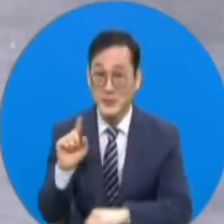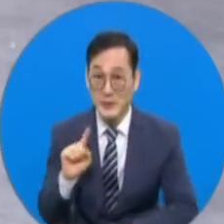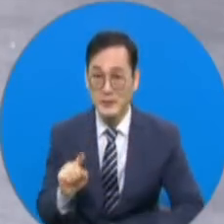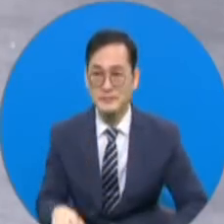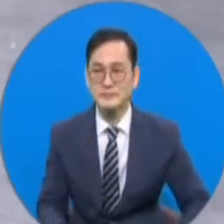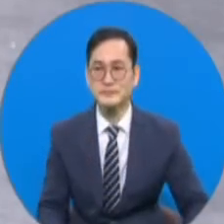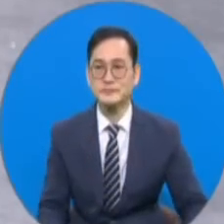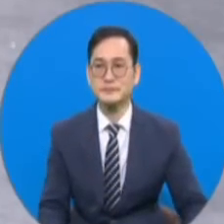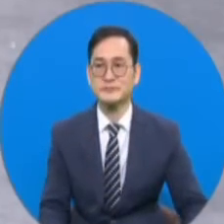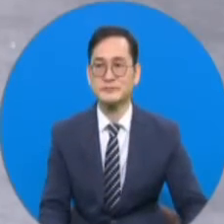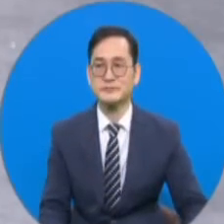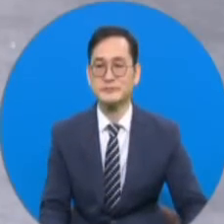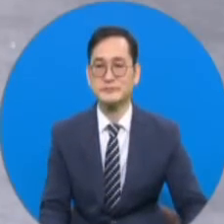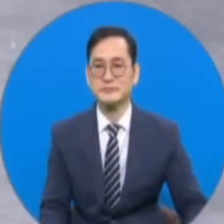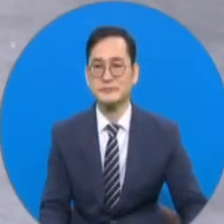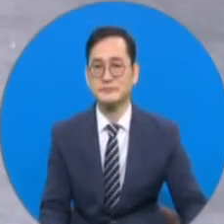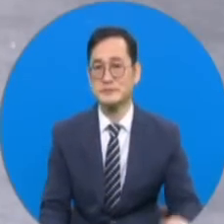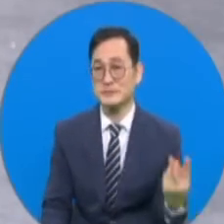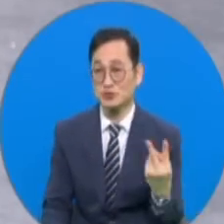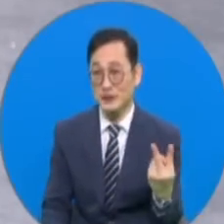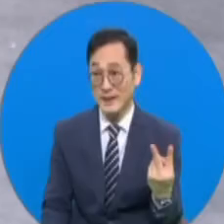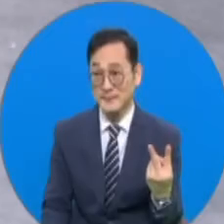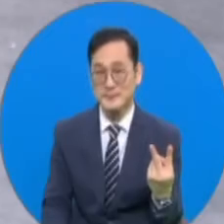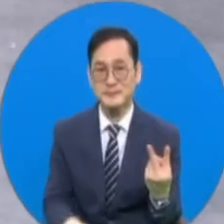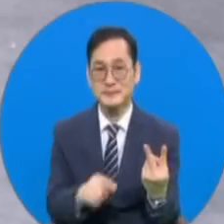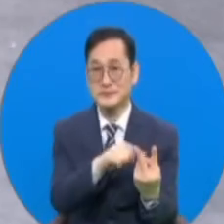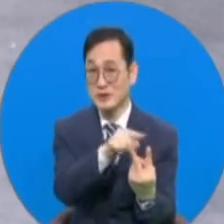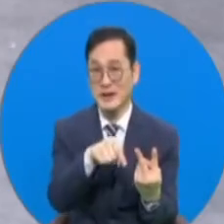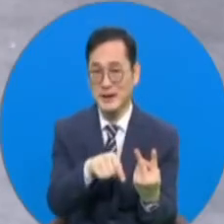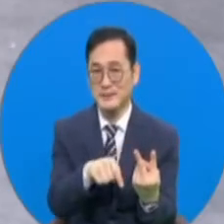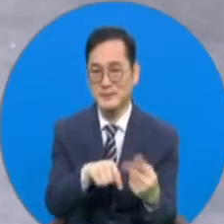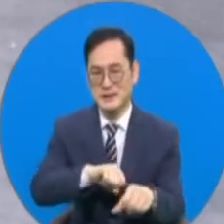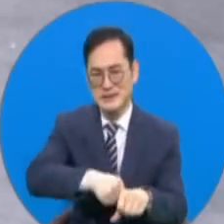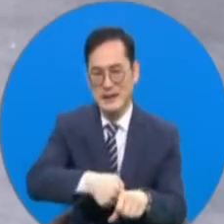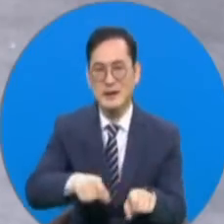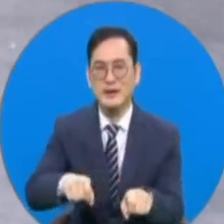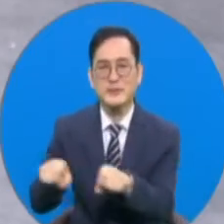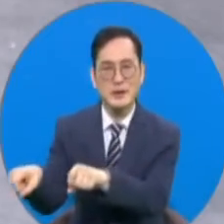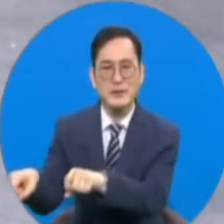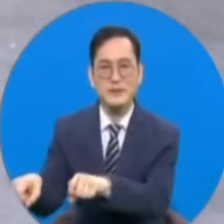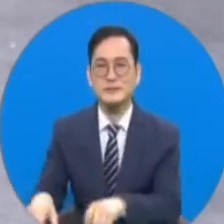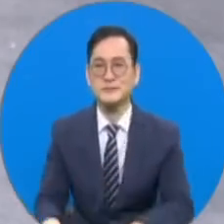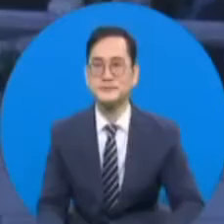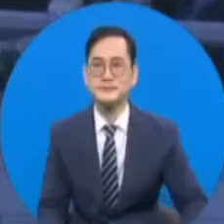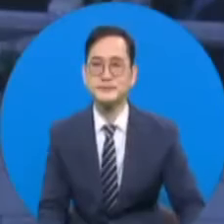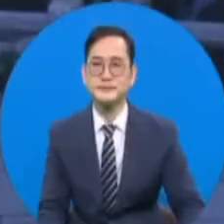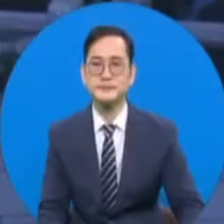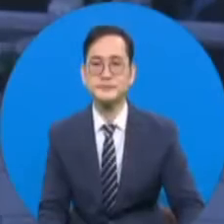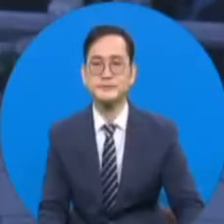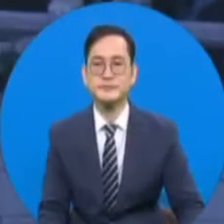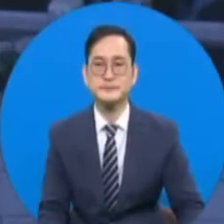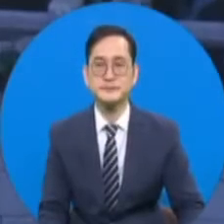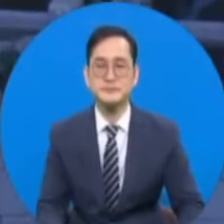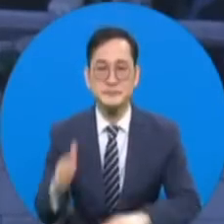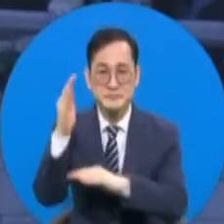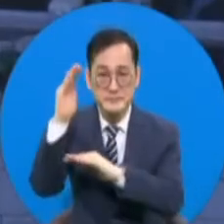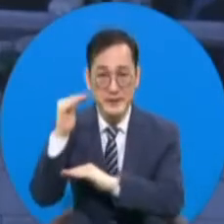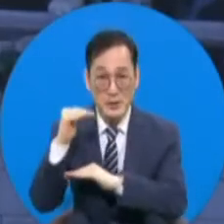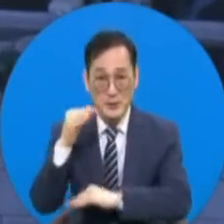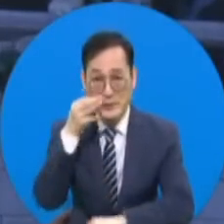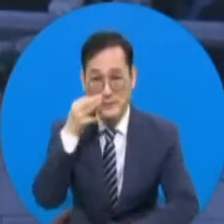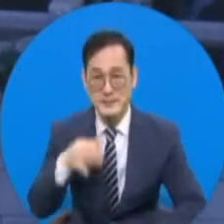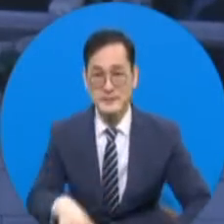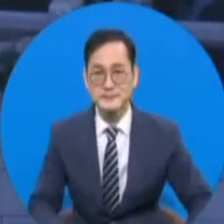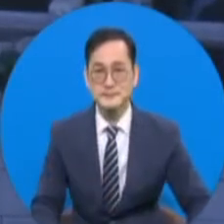미뤄진 징계 결정 윤리위 전 당대표 그리고 윤리위원 이야기 한번 들어보겠습니다